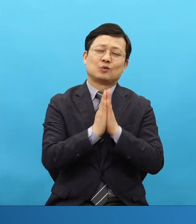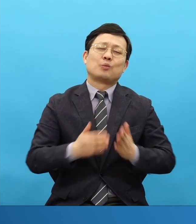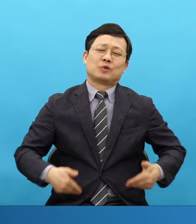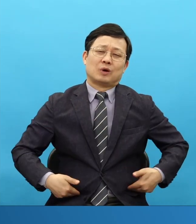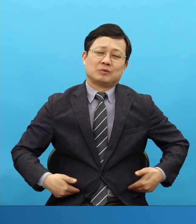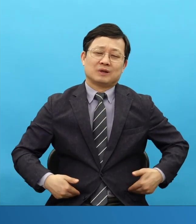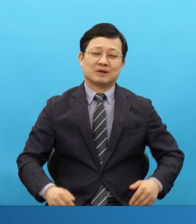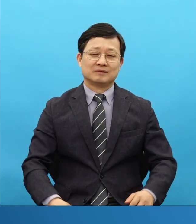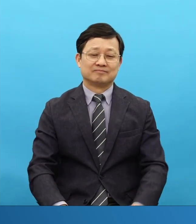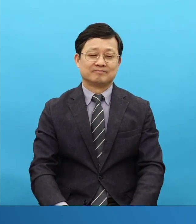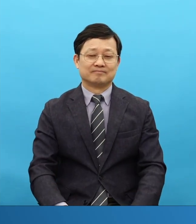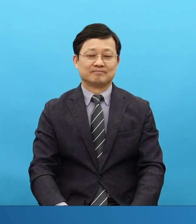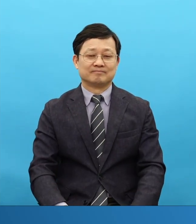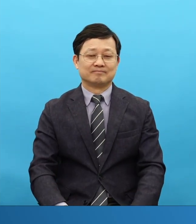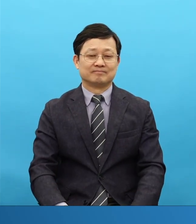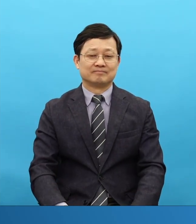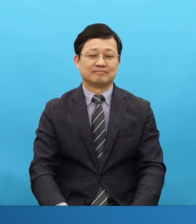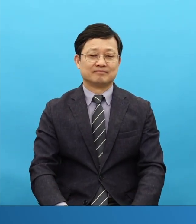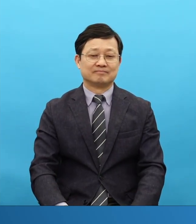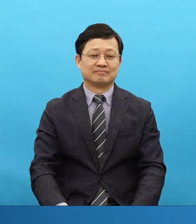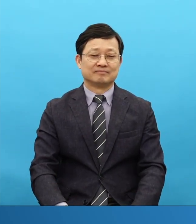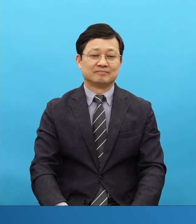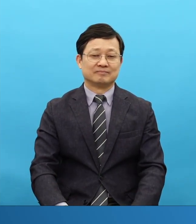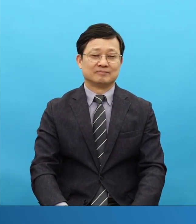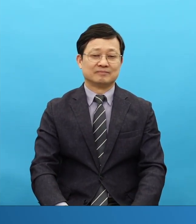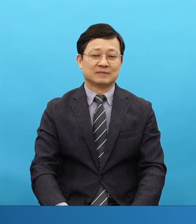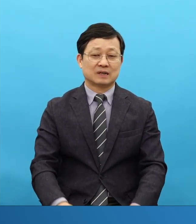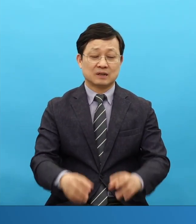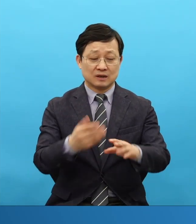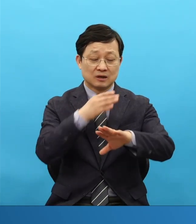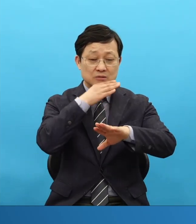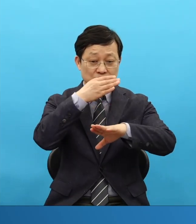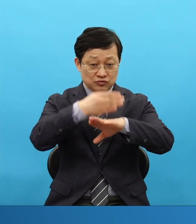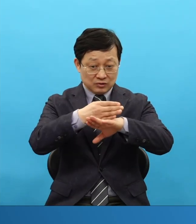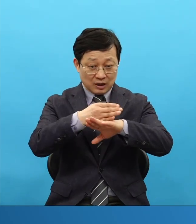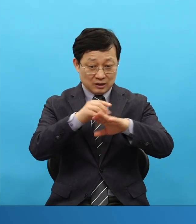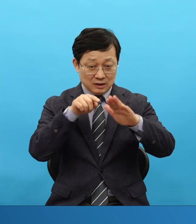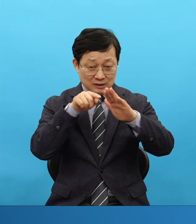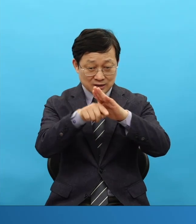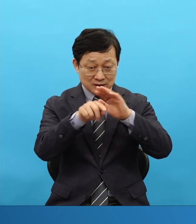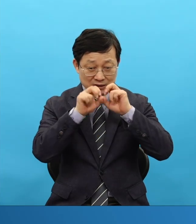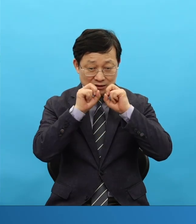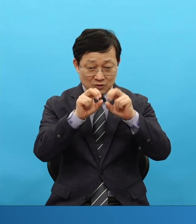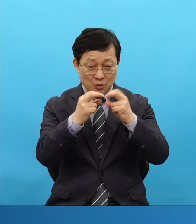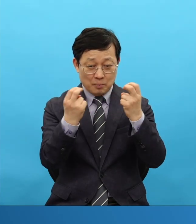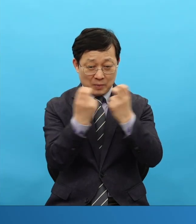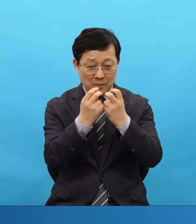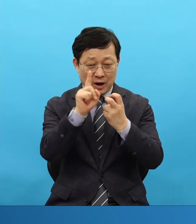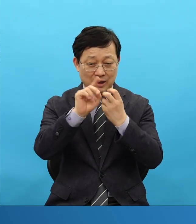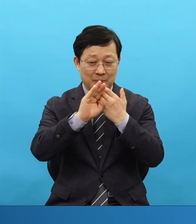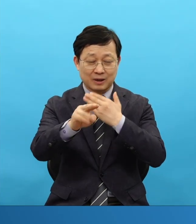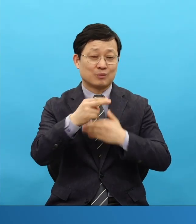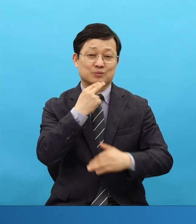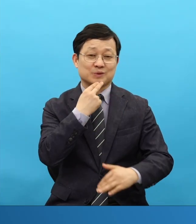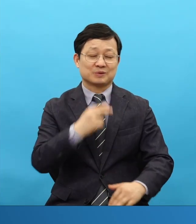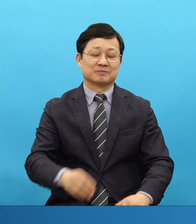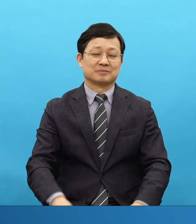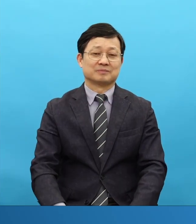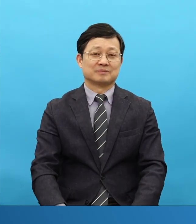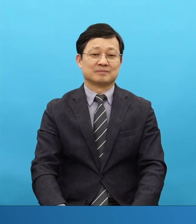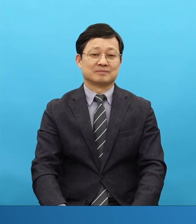그래서 결국은 북한 선교 방법은 하나밖에 없습니다. That is why there is only one missions method for North Korea.